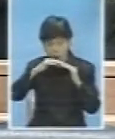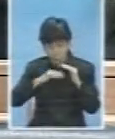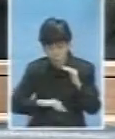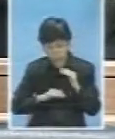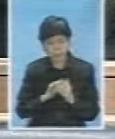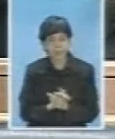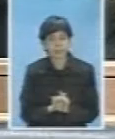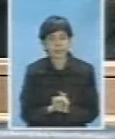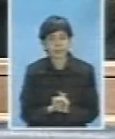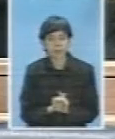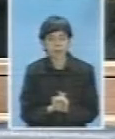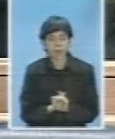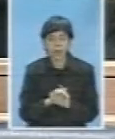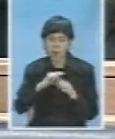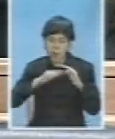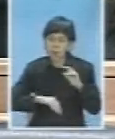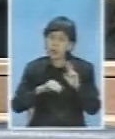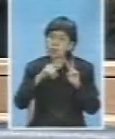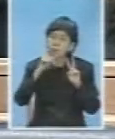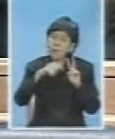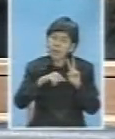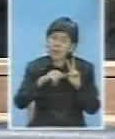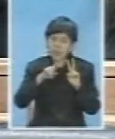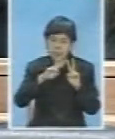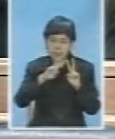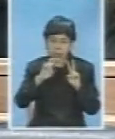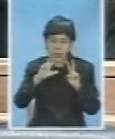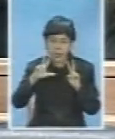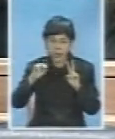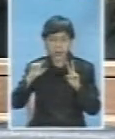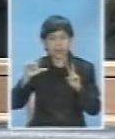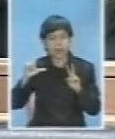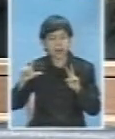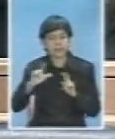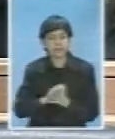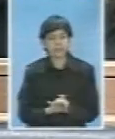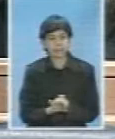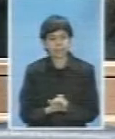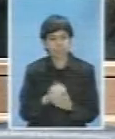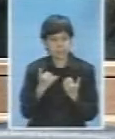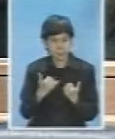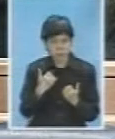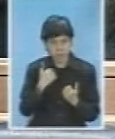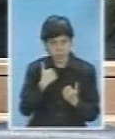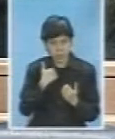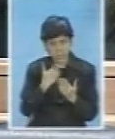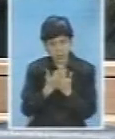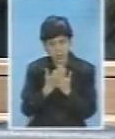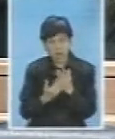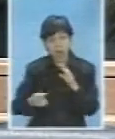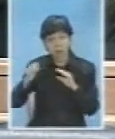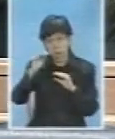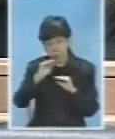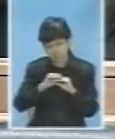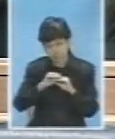ที่สุดถึง 2,730 ล้านและในขณะเดียวกันเมื่อมีการปรับเพิ่มเข้ามา